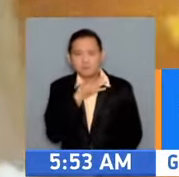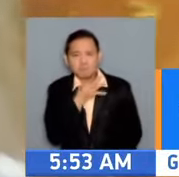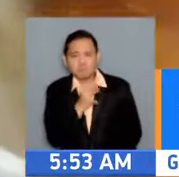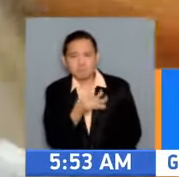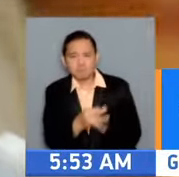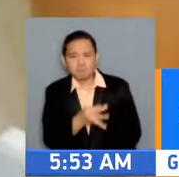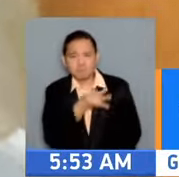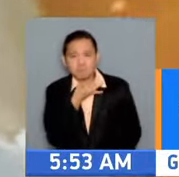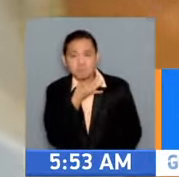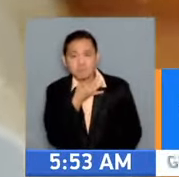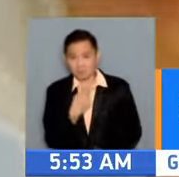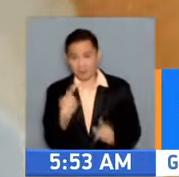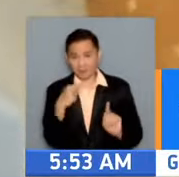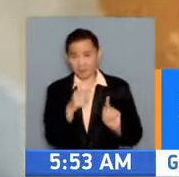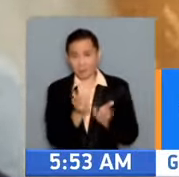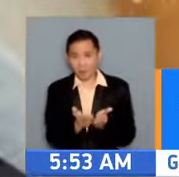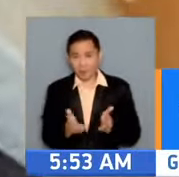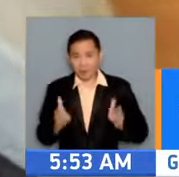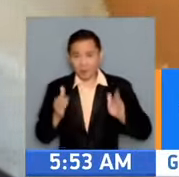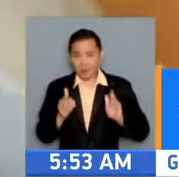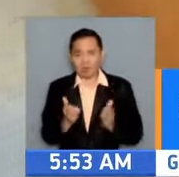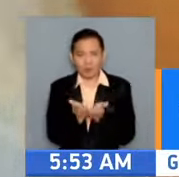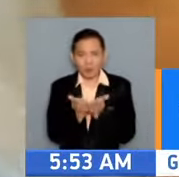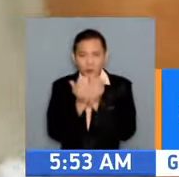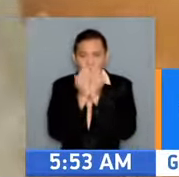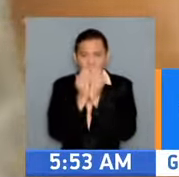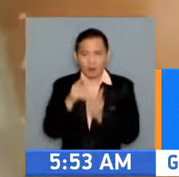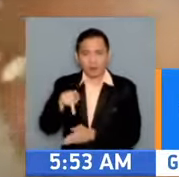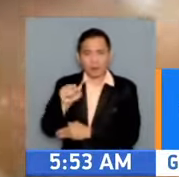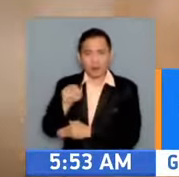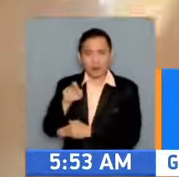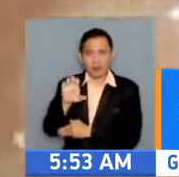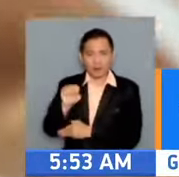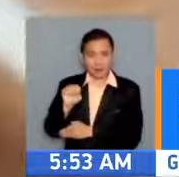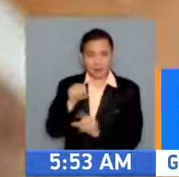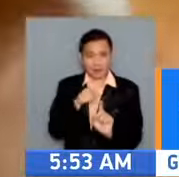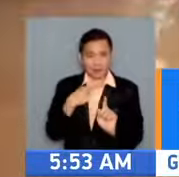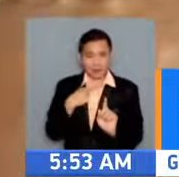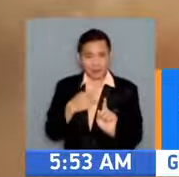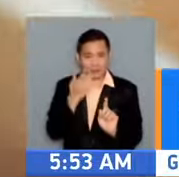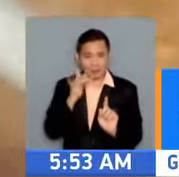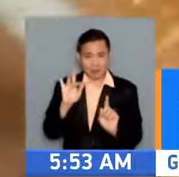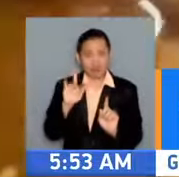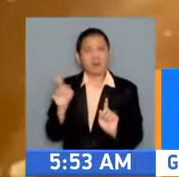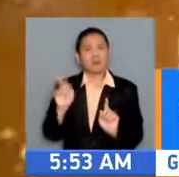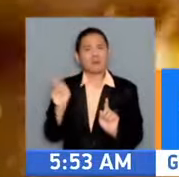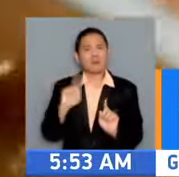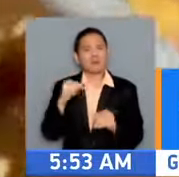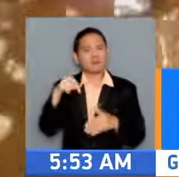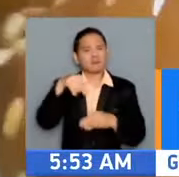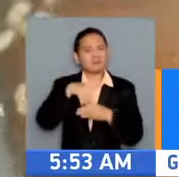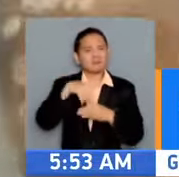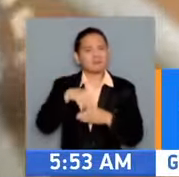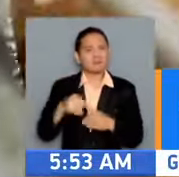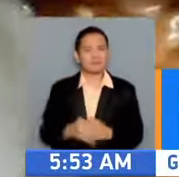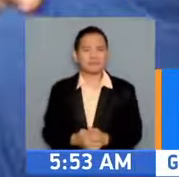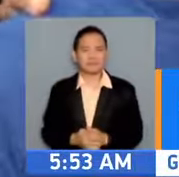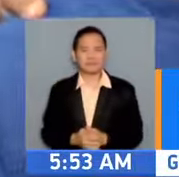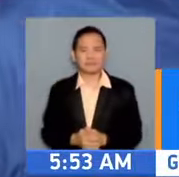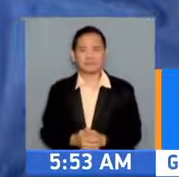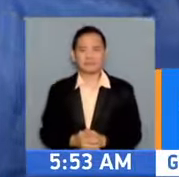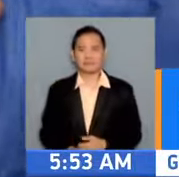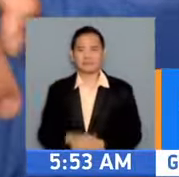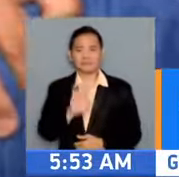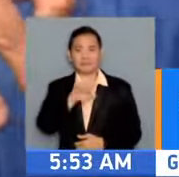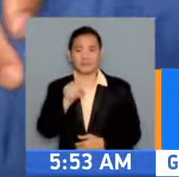patok ang Parisan ni Diwata? At syempre, kung ano-ano pa yung ino-offer nyo. Actually kasi talaga, ang pinupuntahan dito talaga ako, pangalawa na lang yung